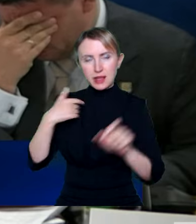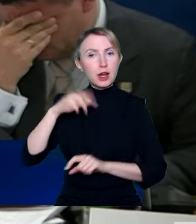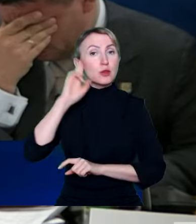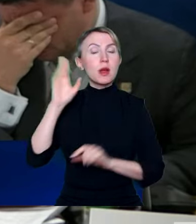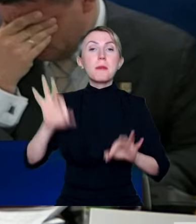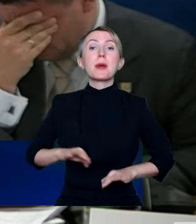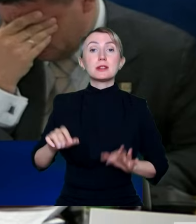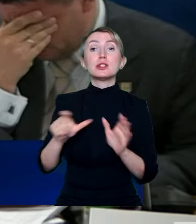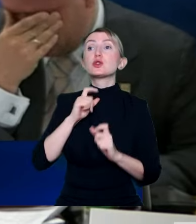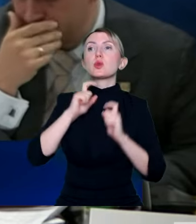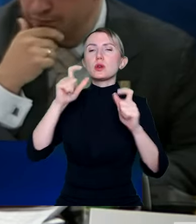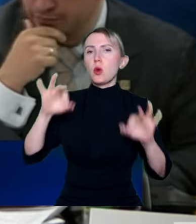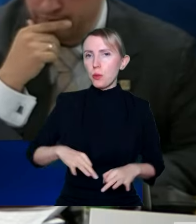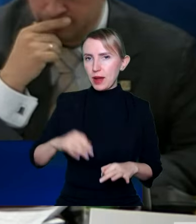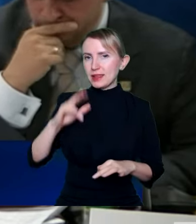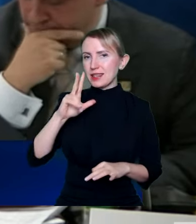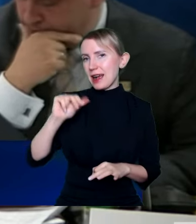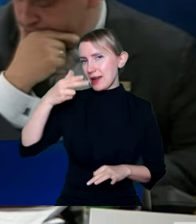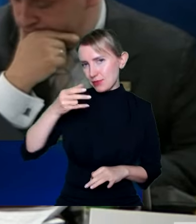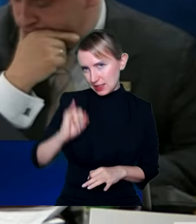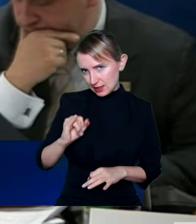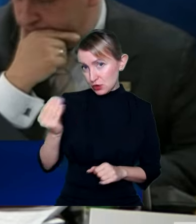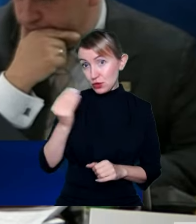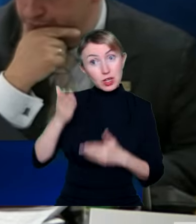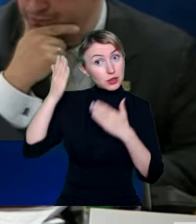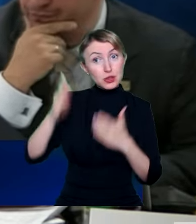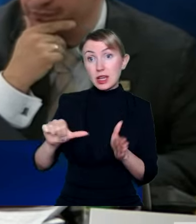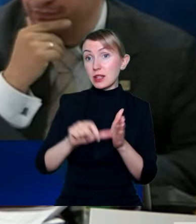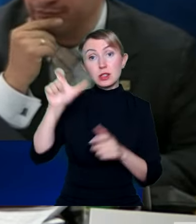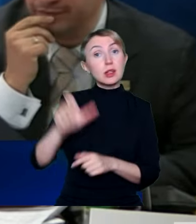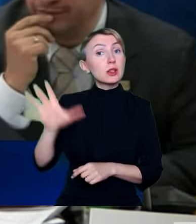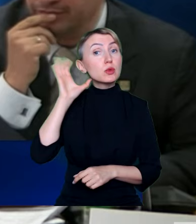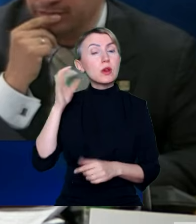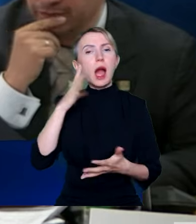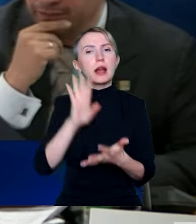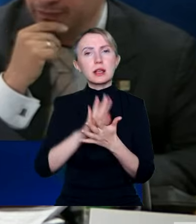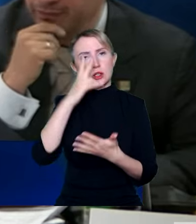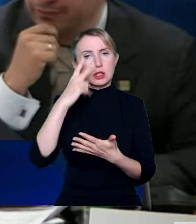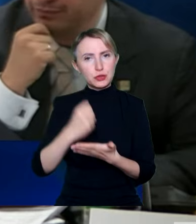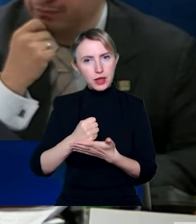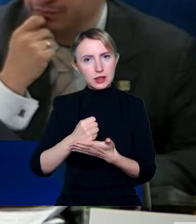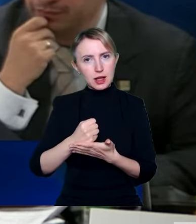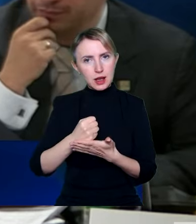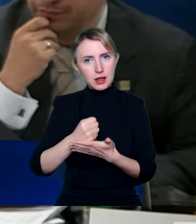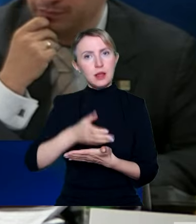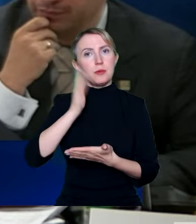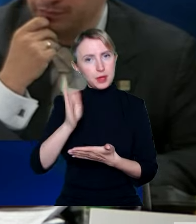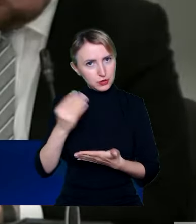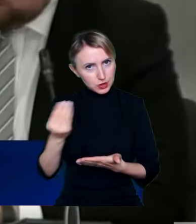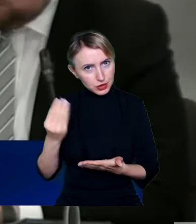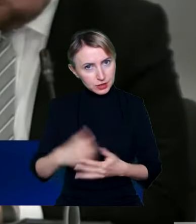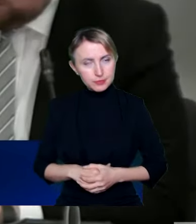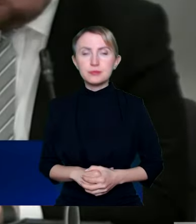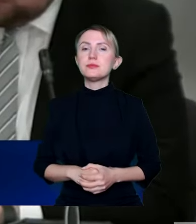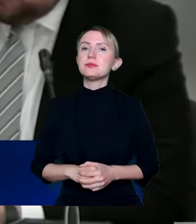pana Kamińskiego. Czy jeszcze jakąś kandydaturę na przesłuchanie w charakterze świadka ma pan, panie pośle Gosek? Jeżeli